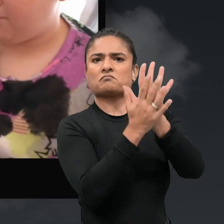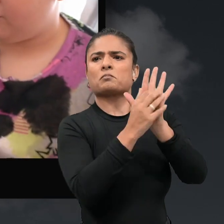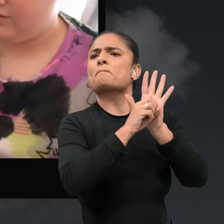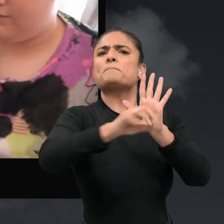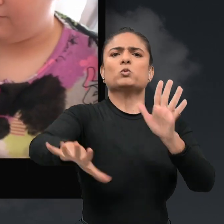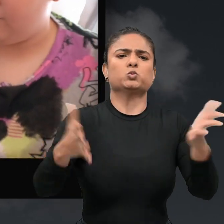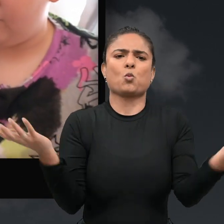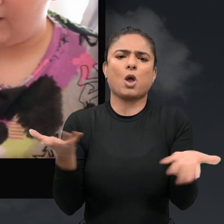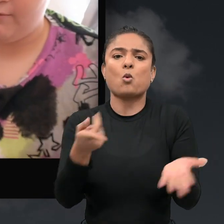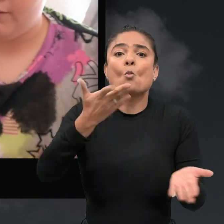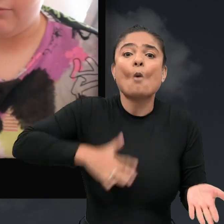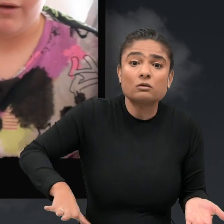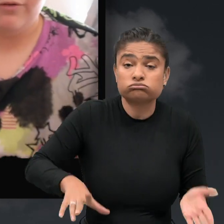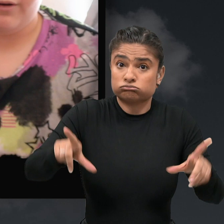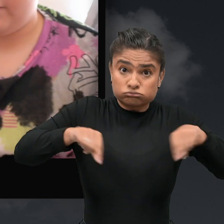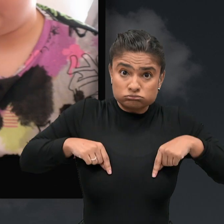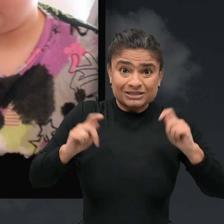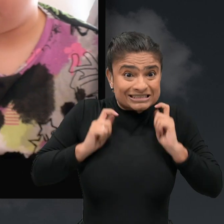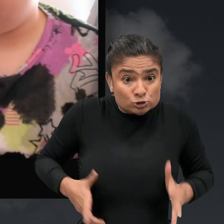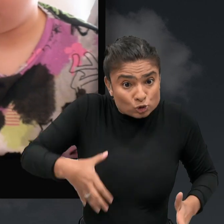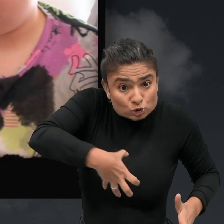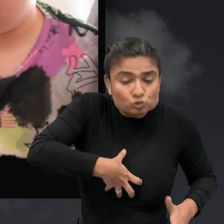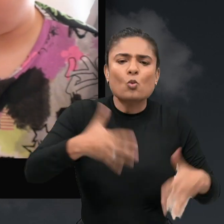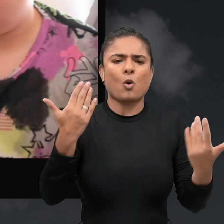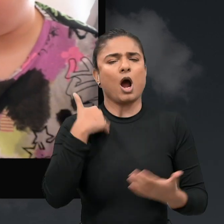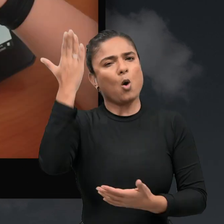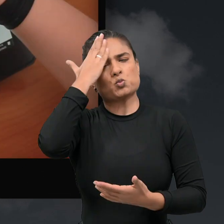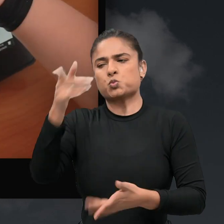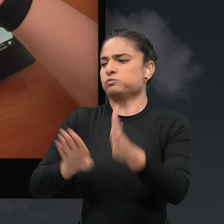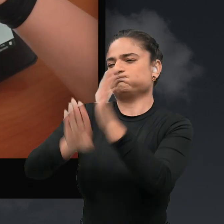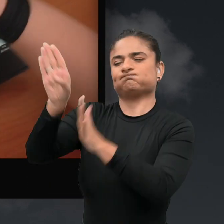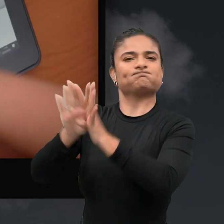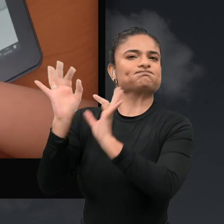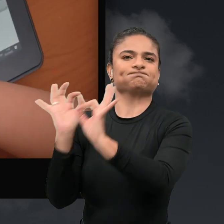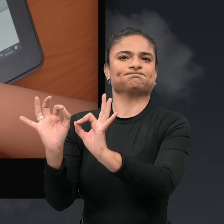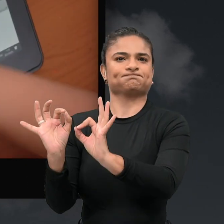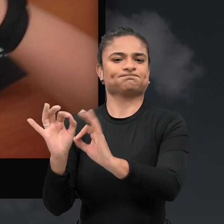then post them to anywhere we want to do our t-shirts, print them and then sell them.